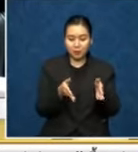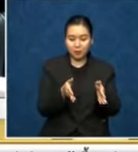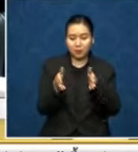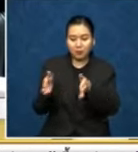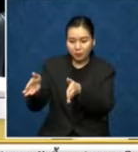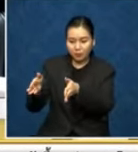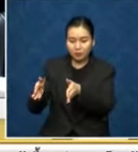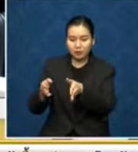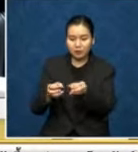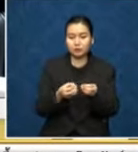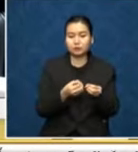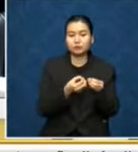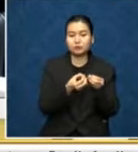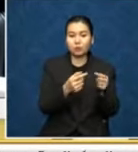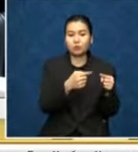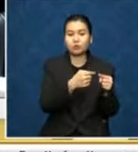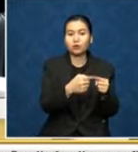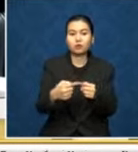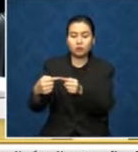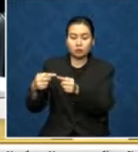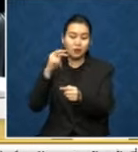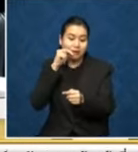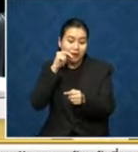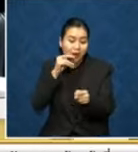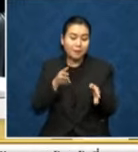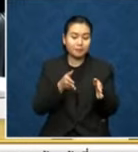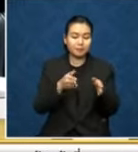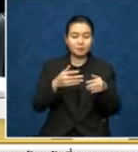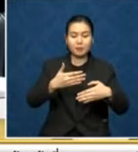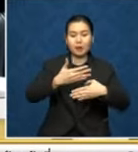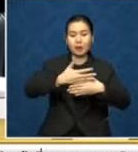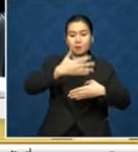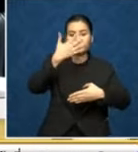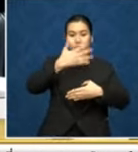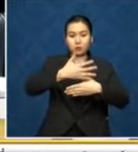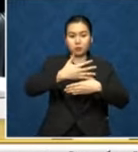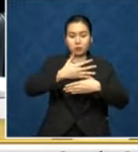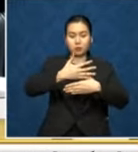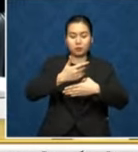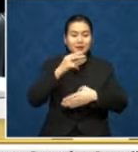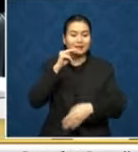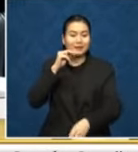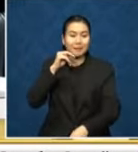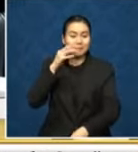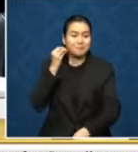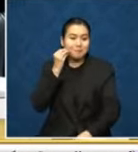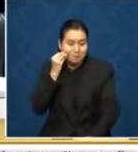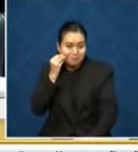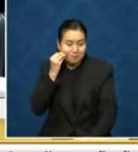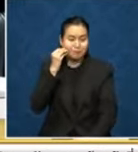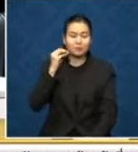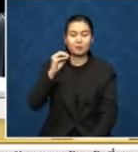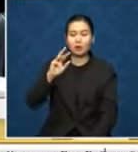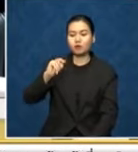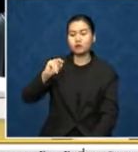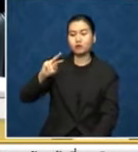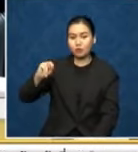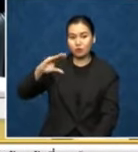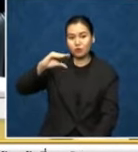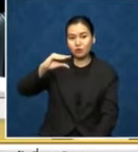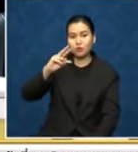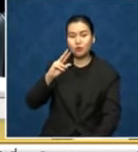บบส่งน้ำอ่างเก็บน้ำเหล่าใหญ่ประตูระบายน้ำบ้านโนนแต้ประตูระบายน้ำบ้านโนนสง